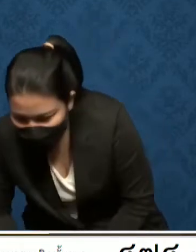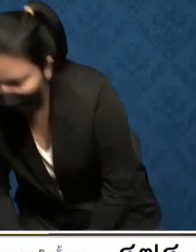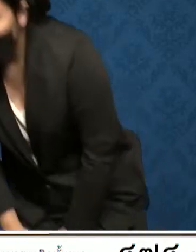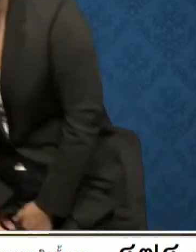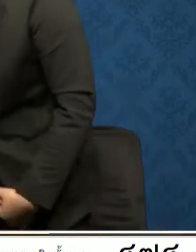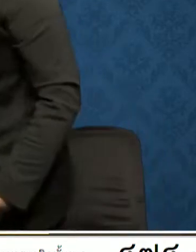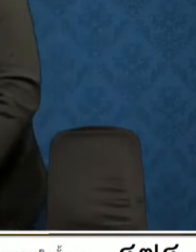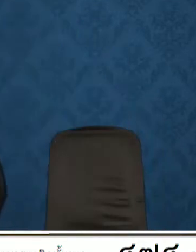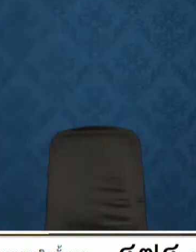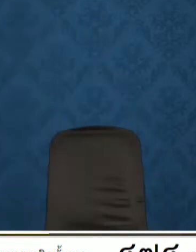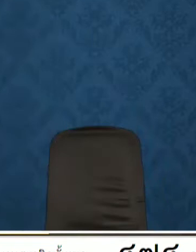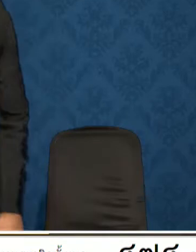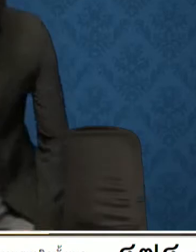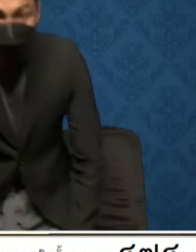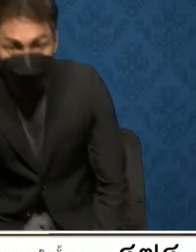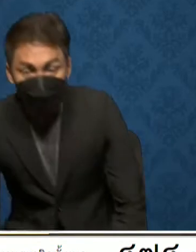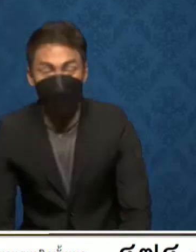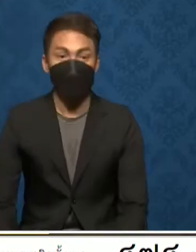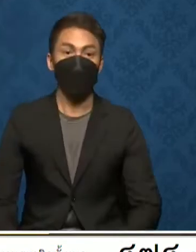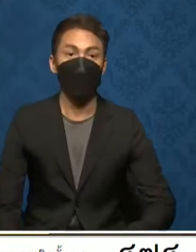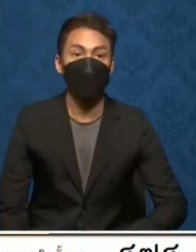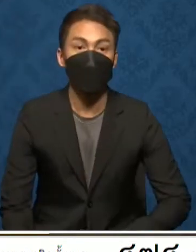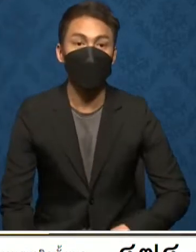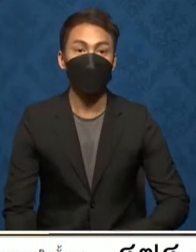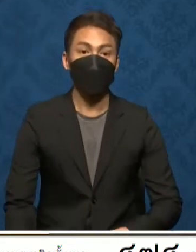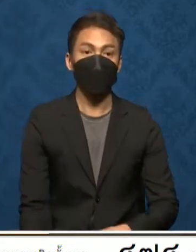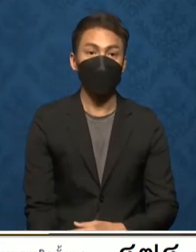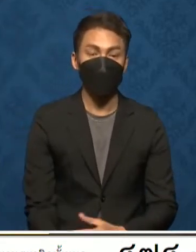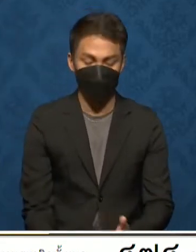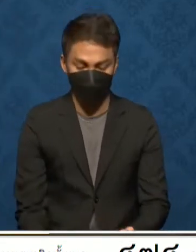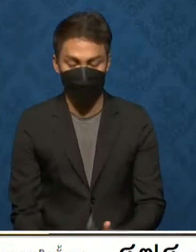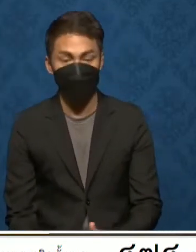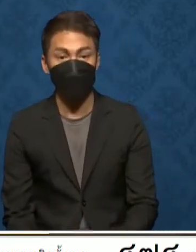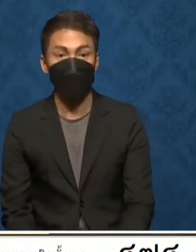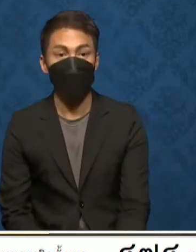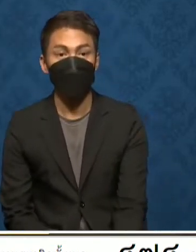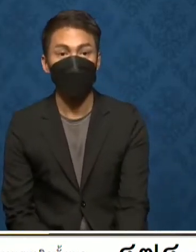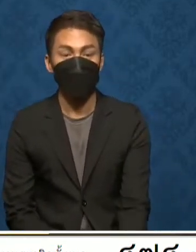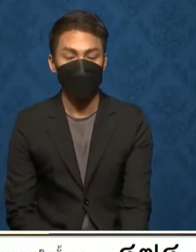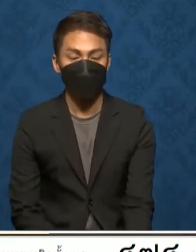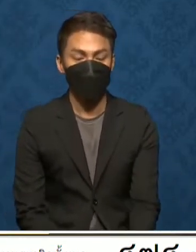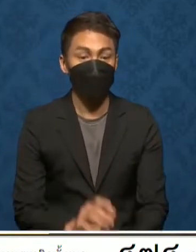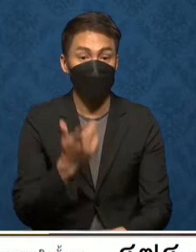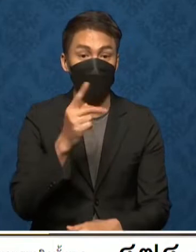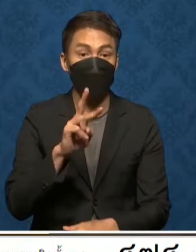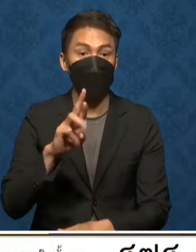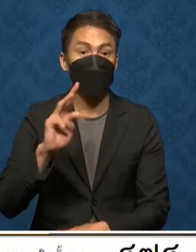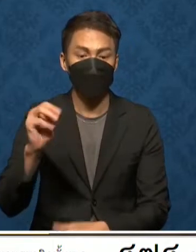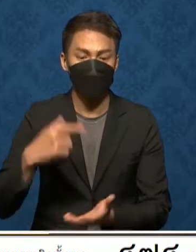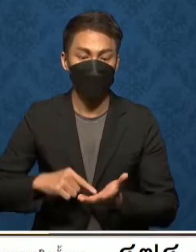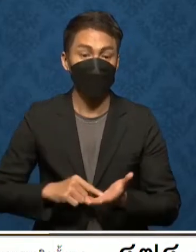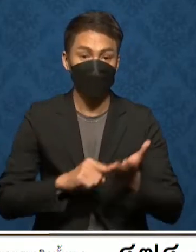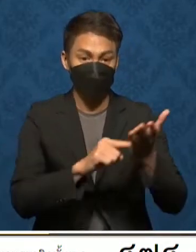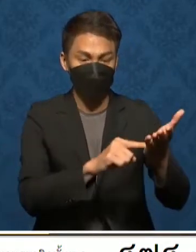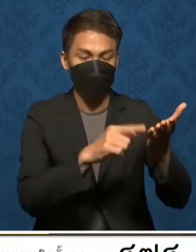มายซึ่งครม.นะครับด้วยความกรุณาของท่านนายกรัฐมนตรีนะได้ก็เสนอร่างพรบ.ฉบับนี้เข้ามา